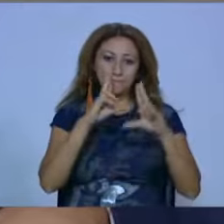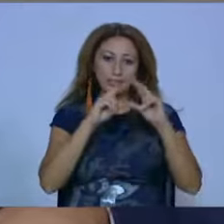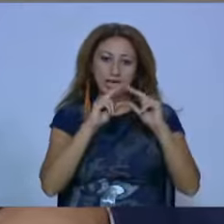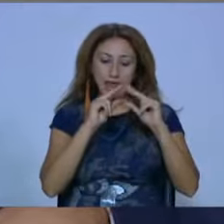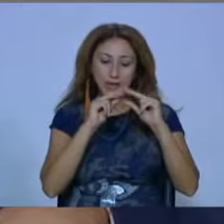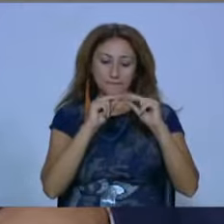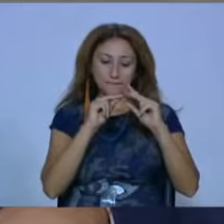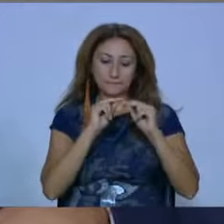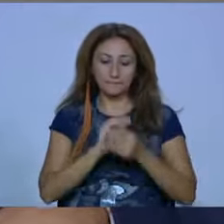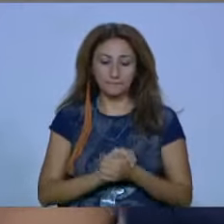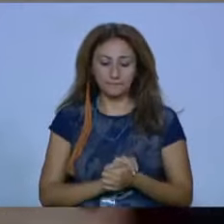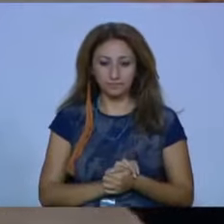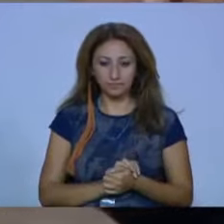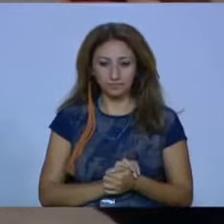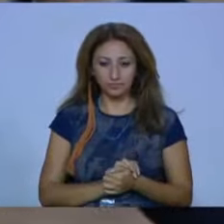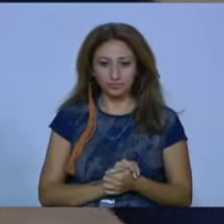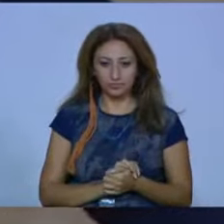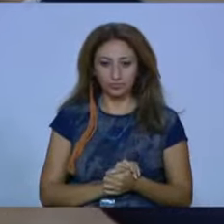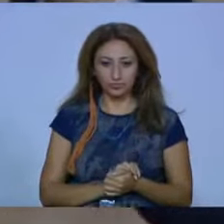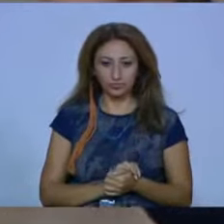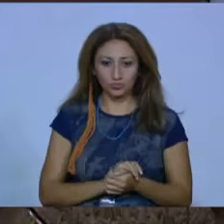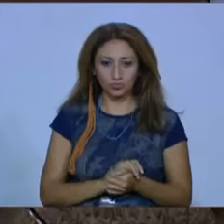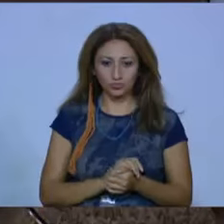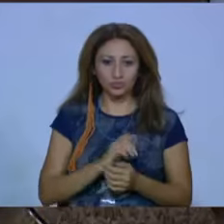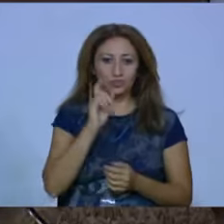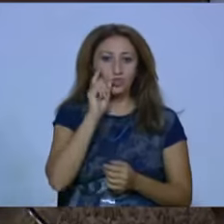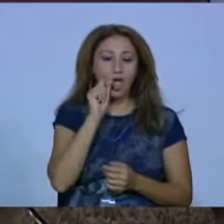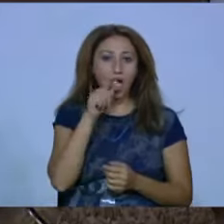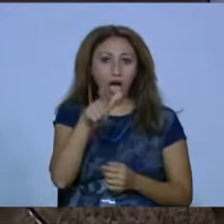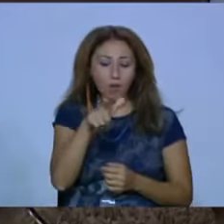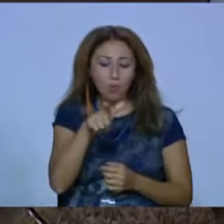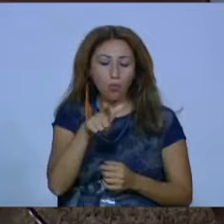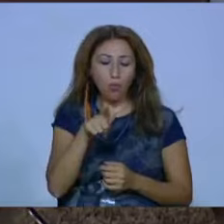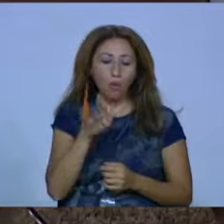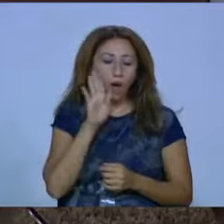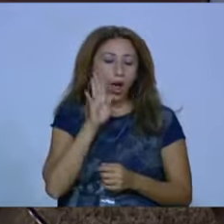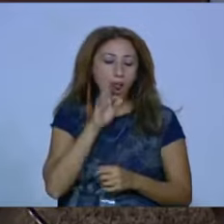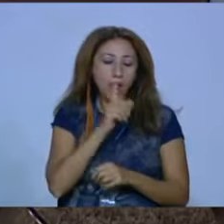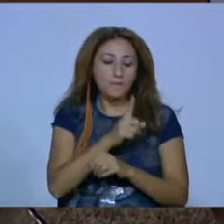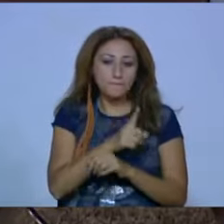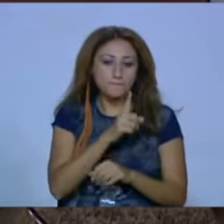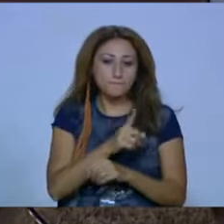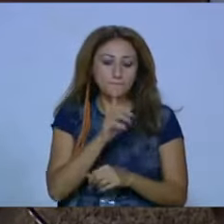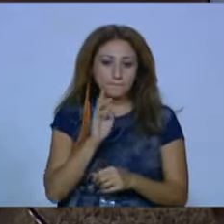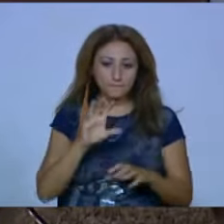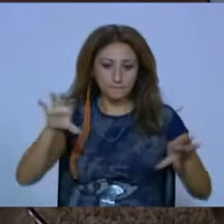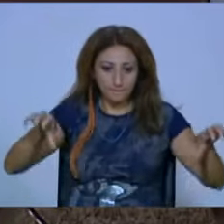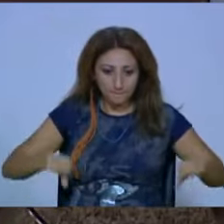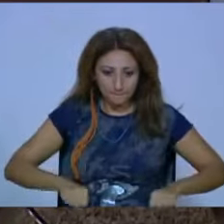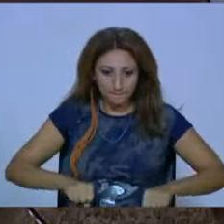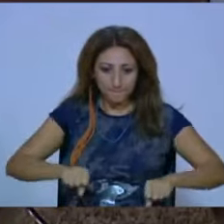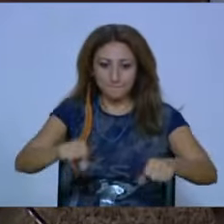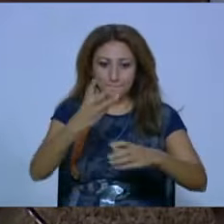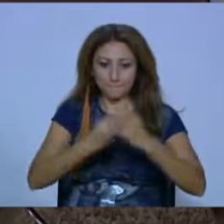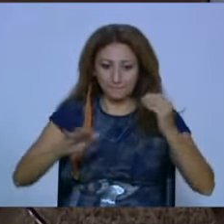علاء عنده منطقة أبوهم هو السبب فيها، أبوهم هم اللي علموا، كان ياخدهم وهم